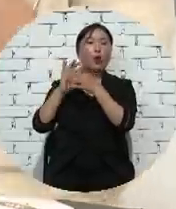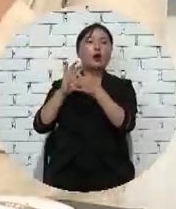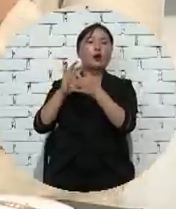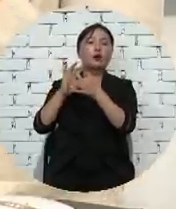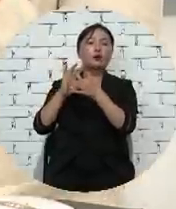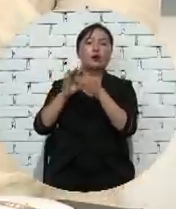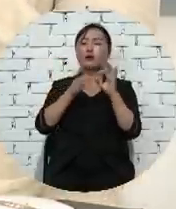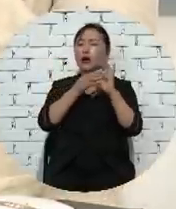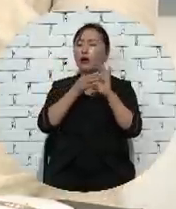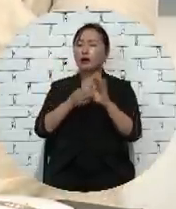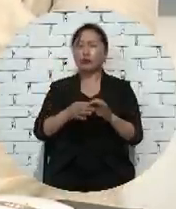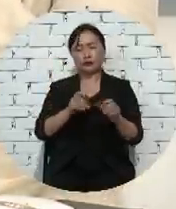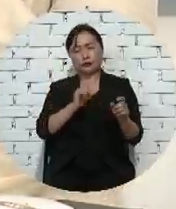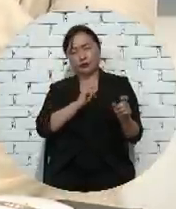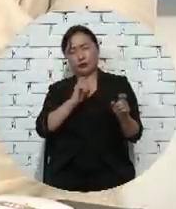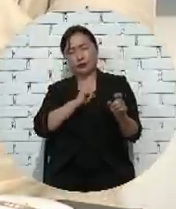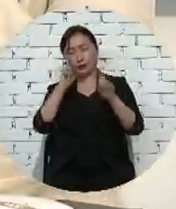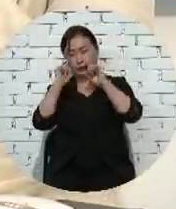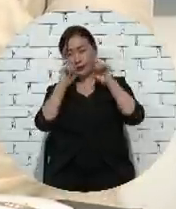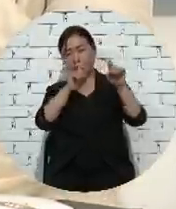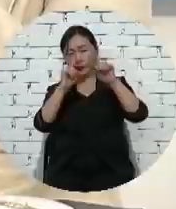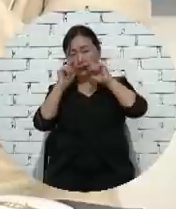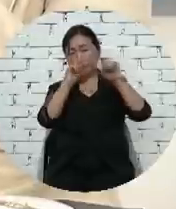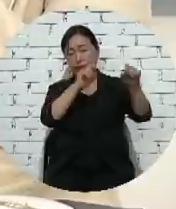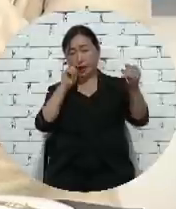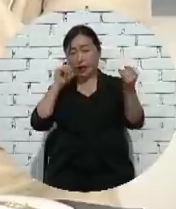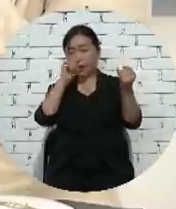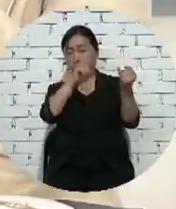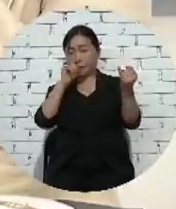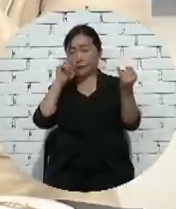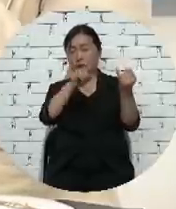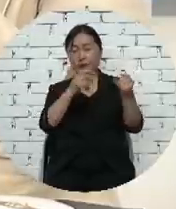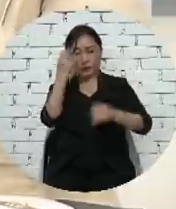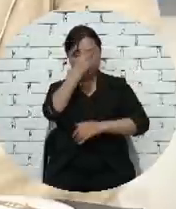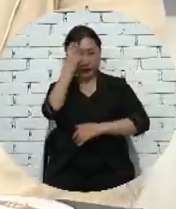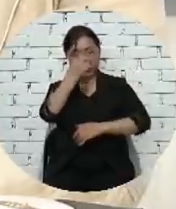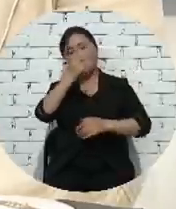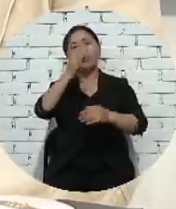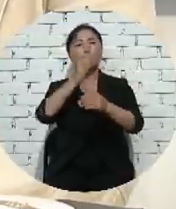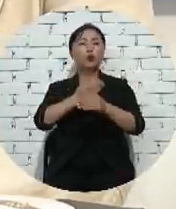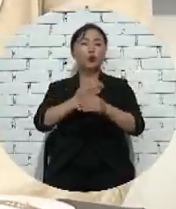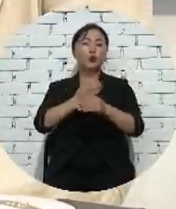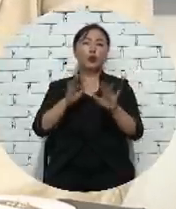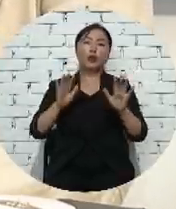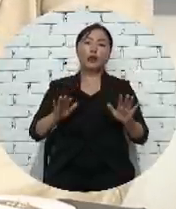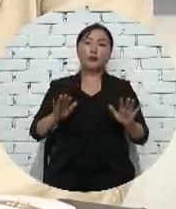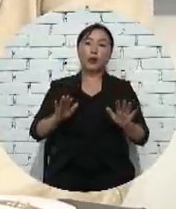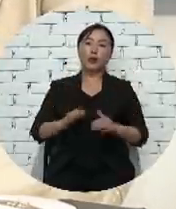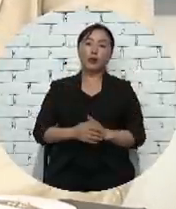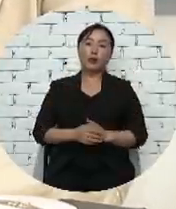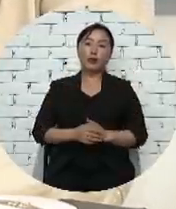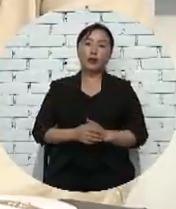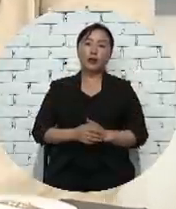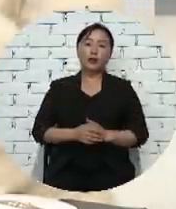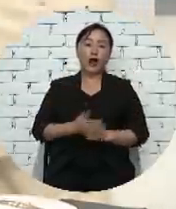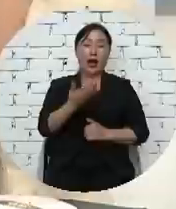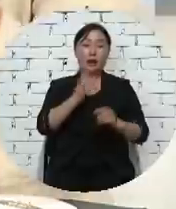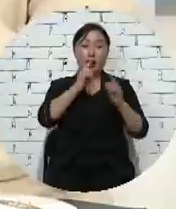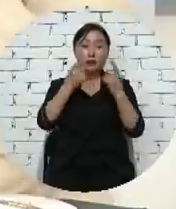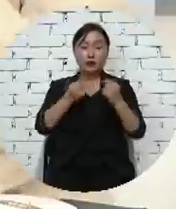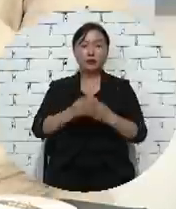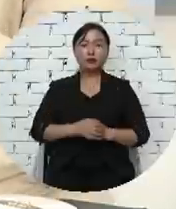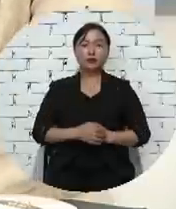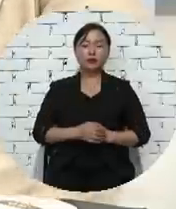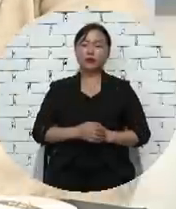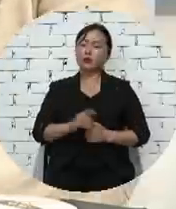관련해서도 지금 계속 지금 네. 수사 내지 1년 6개월째 하고 있습니다. 네, 하고 있어요. 네. 그리고 이번에도 또 네. 지금 말씀하신 대로